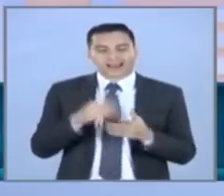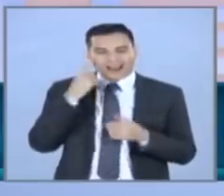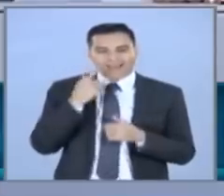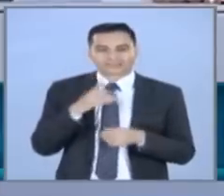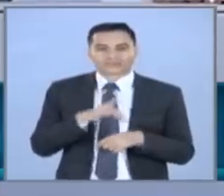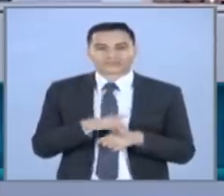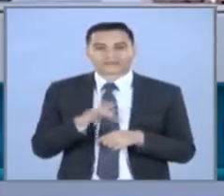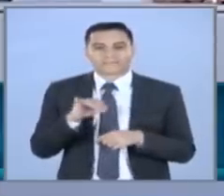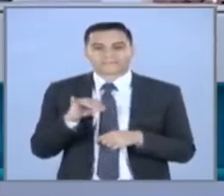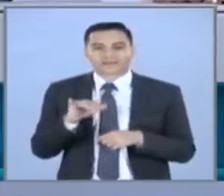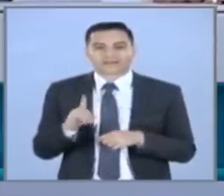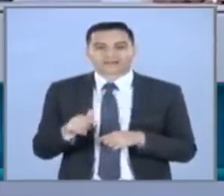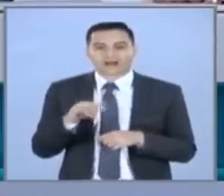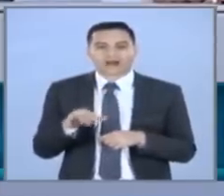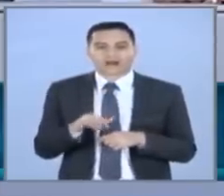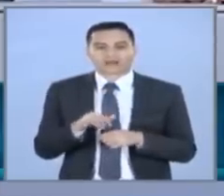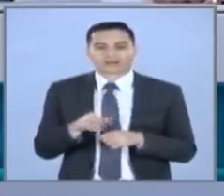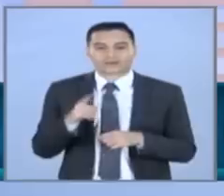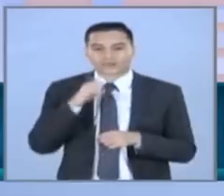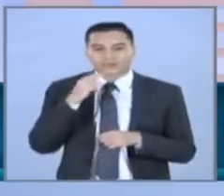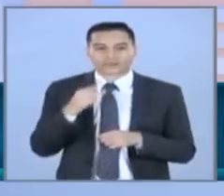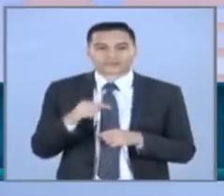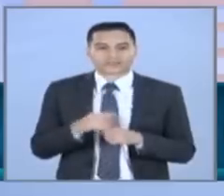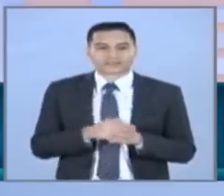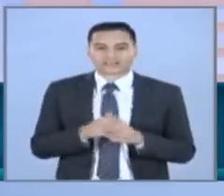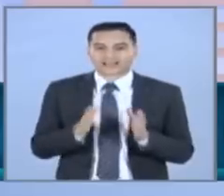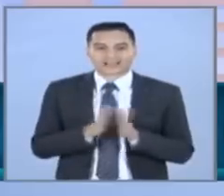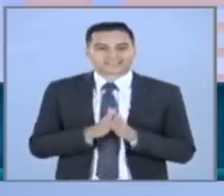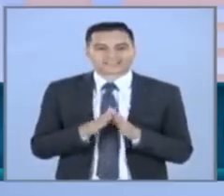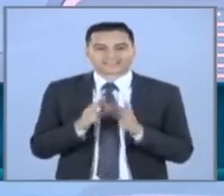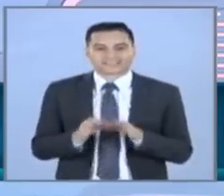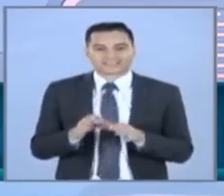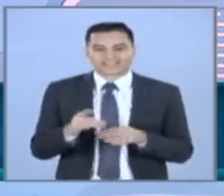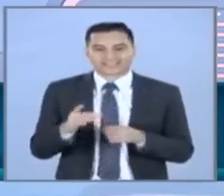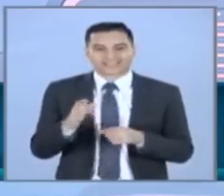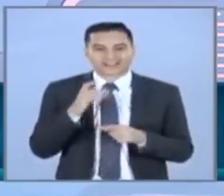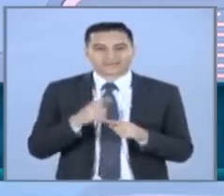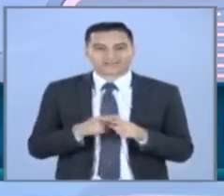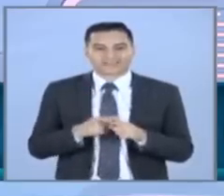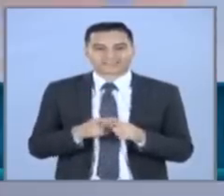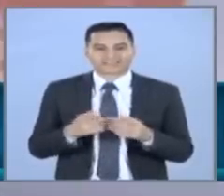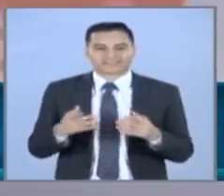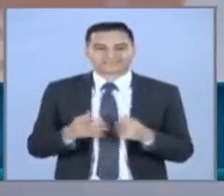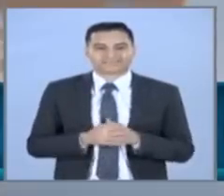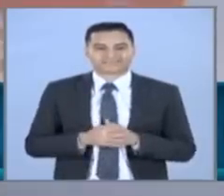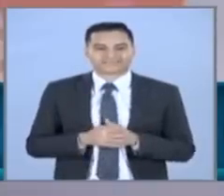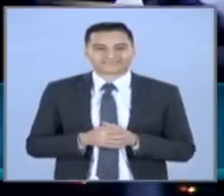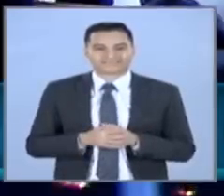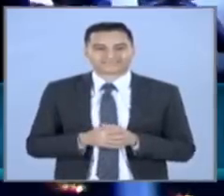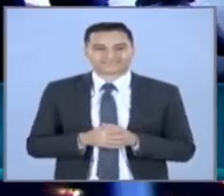صوت ميراي. ميراي إجابتك روسي. ميراي للأسف الشديد إجابة خاطئة.